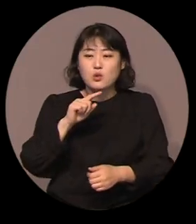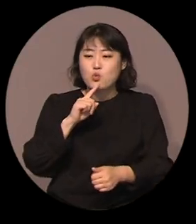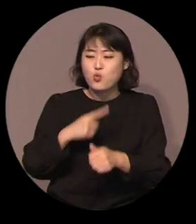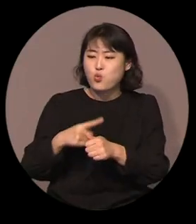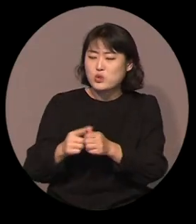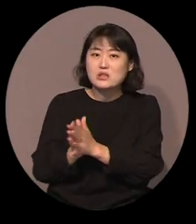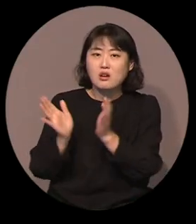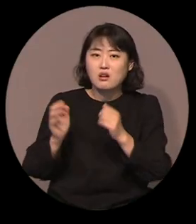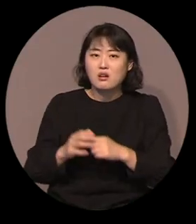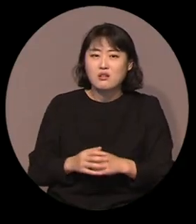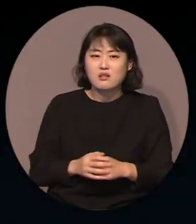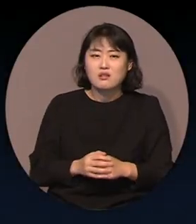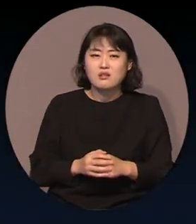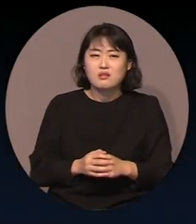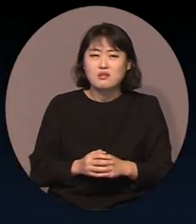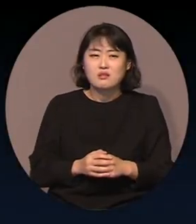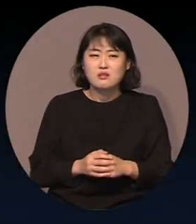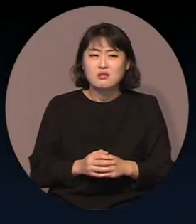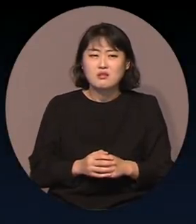내뱉습니다.